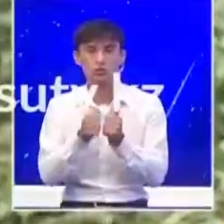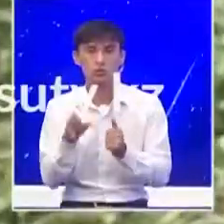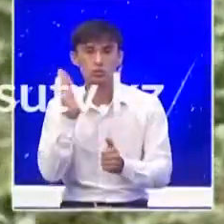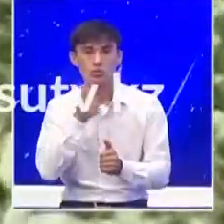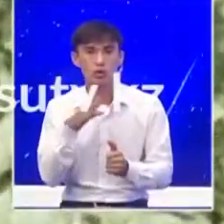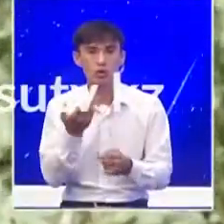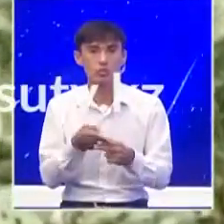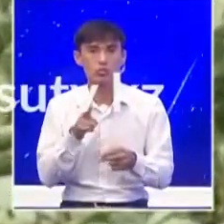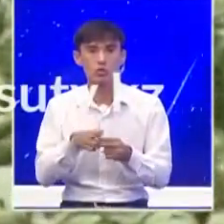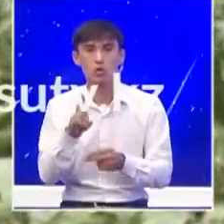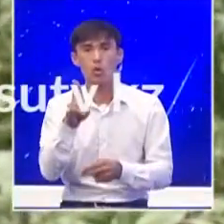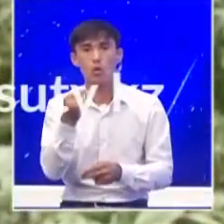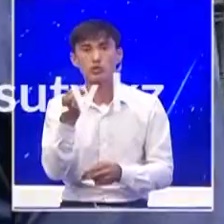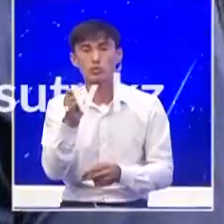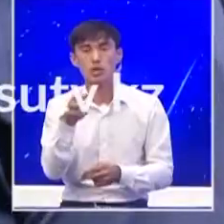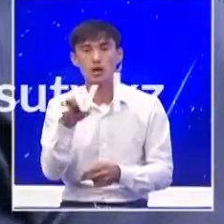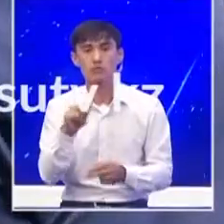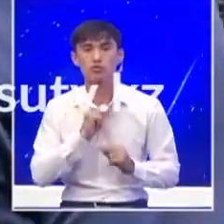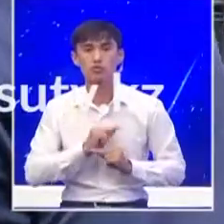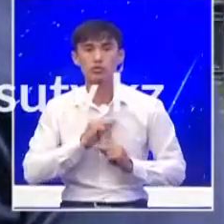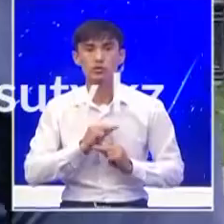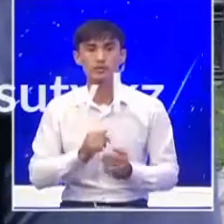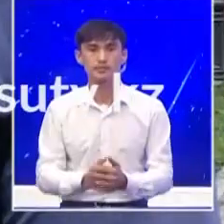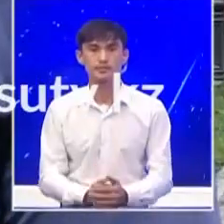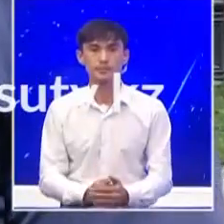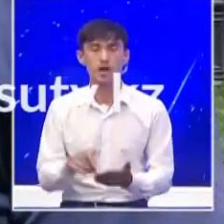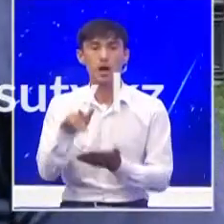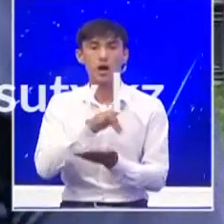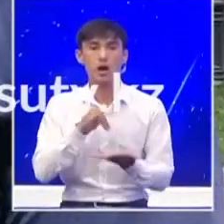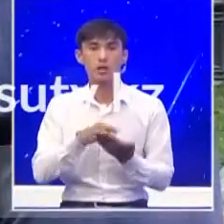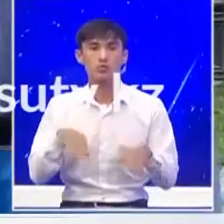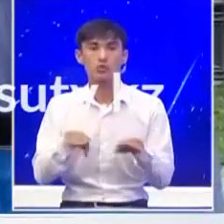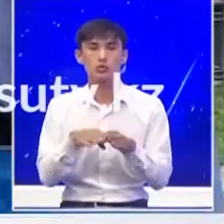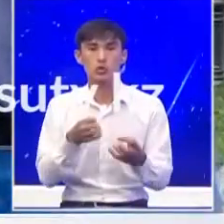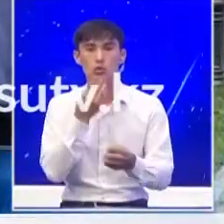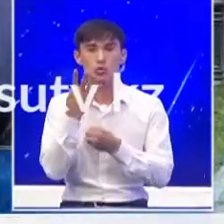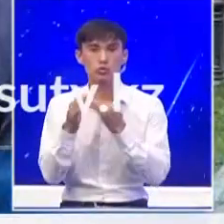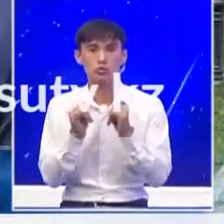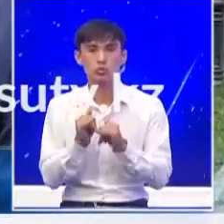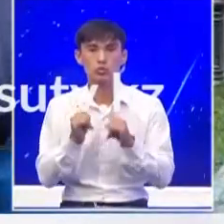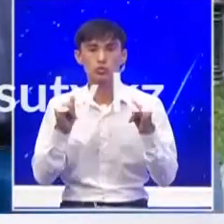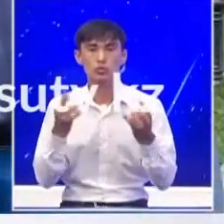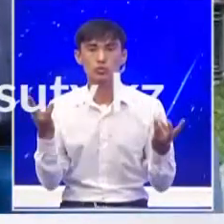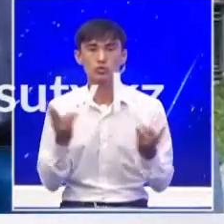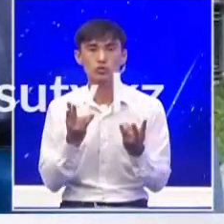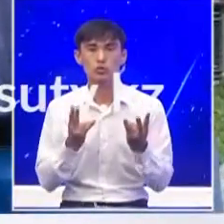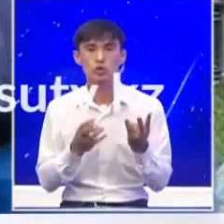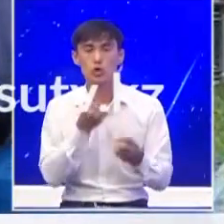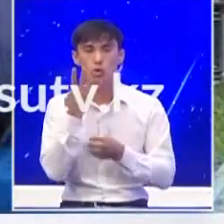Бұл Қозай Меделханұлының жұмысы. Қаламыздың осындай көркейіп гүлденуі үшін,